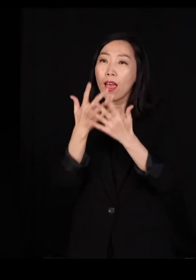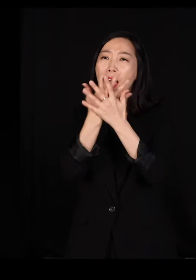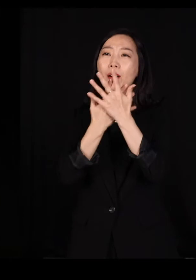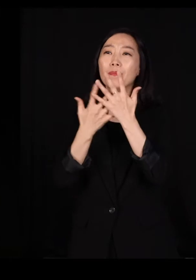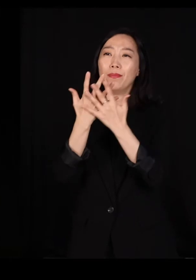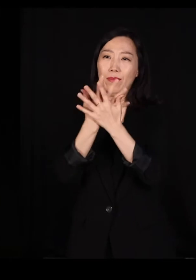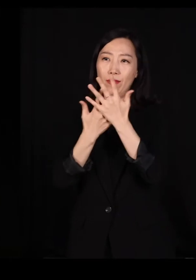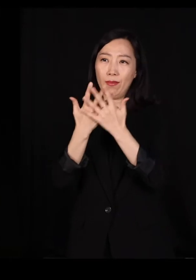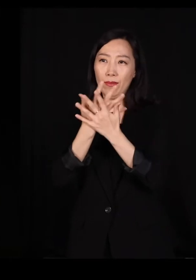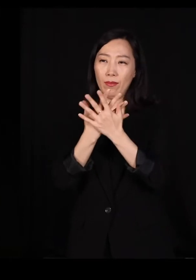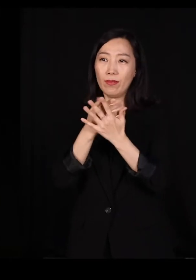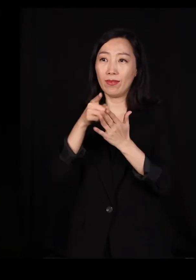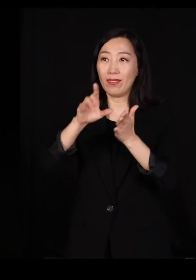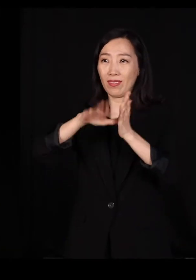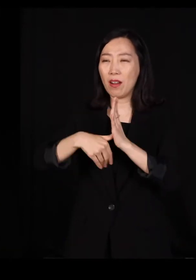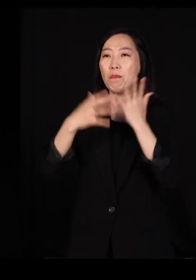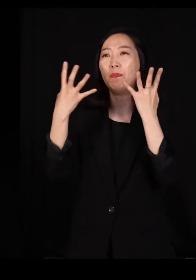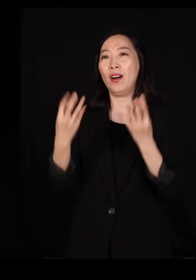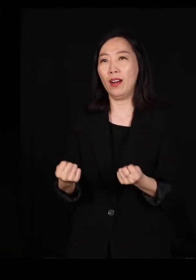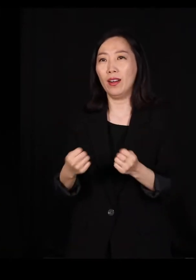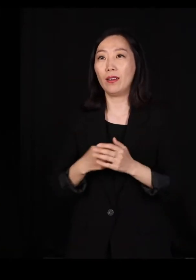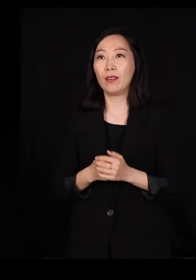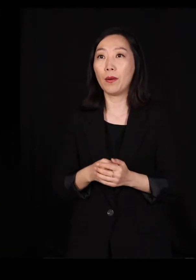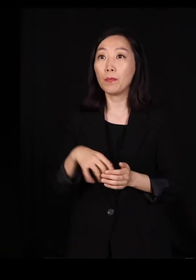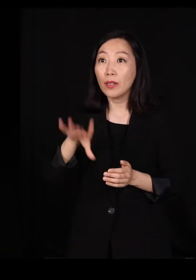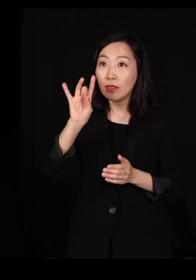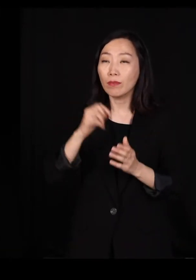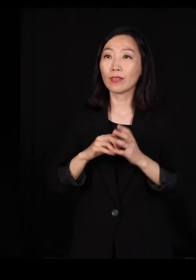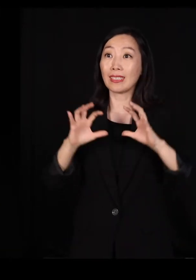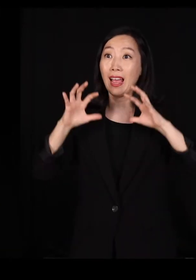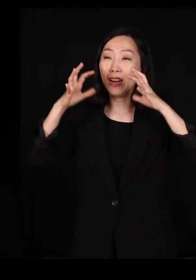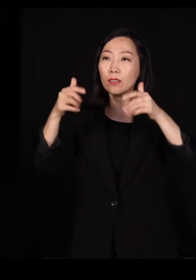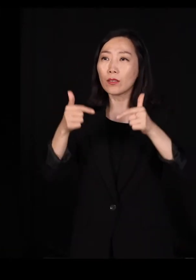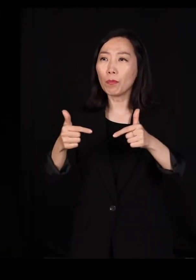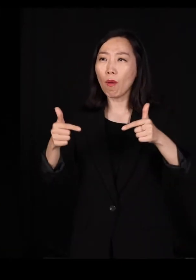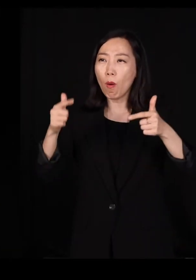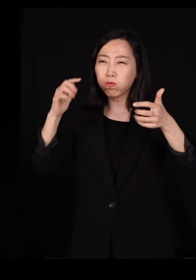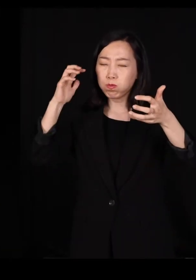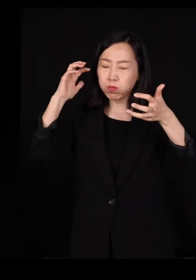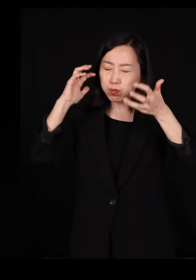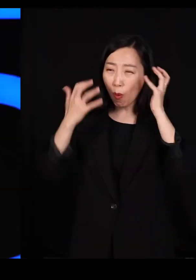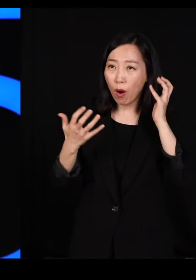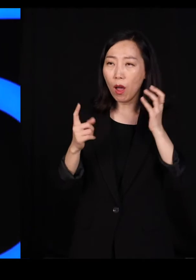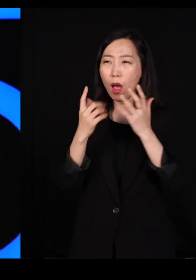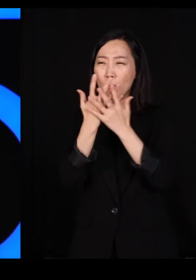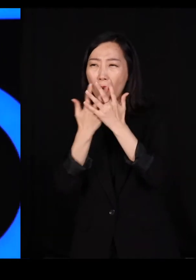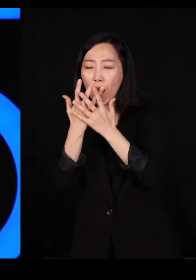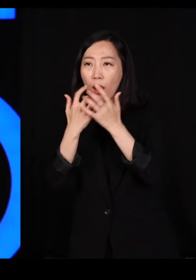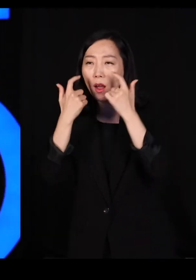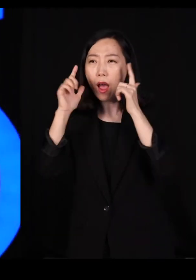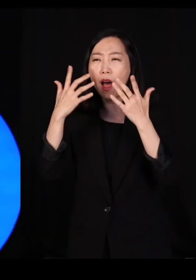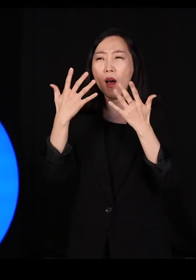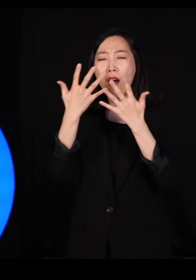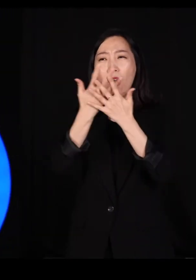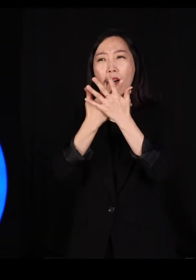애매함은 그 자체로 미덕일 때가 많습니다. 일단 이 세상이 점점 더